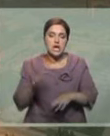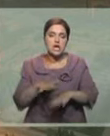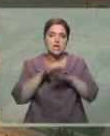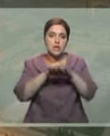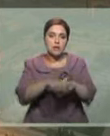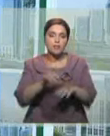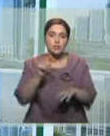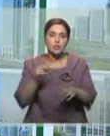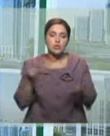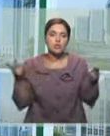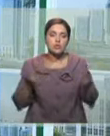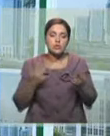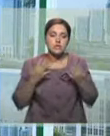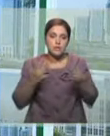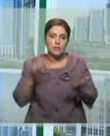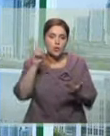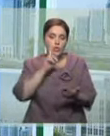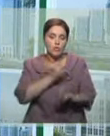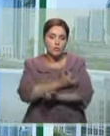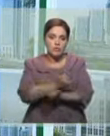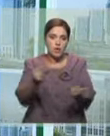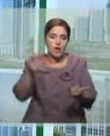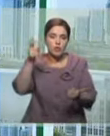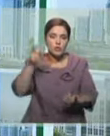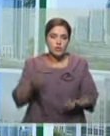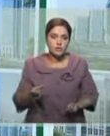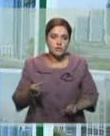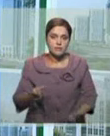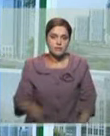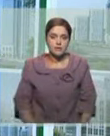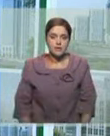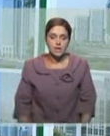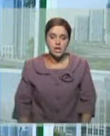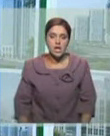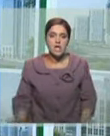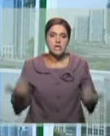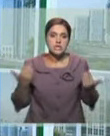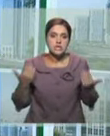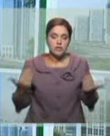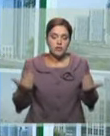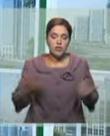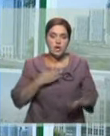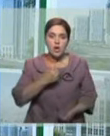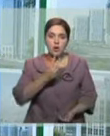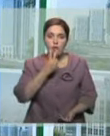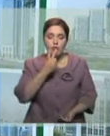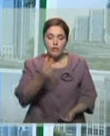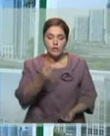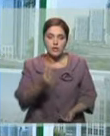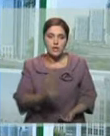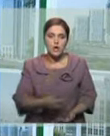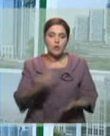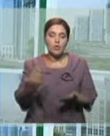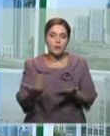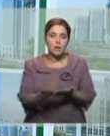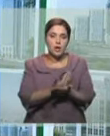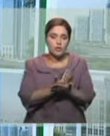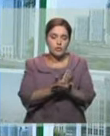что нужно людям. Удобство делать для людей. Поэтому сегодня я рассмотрел совершенно